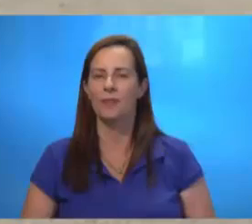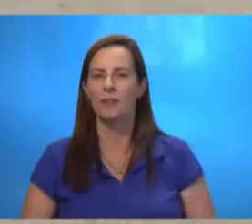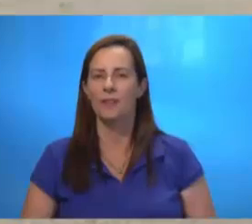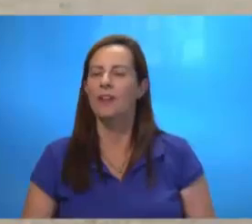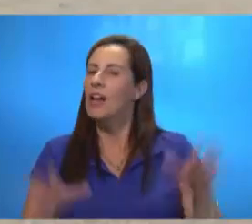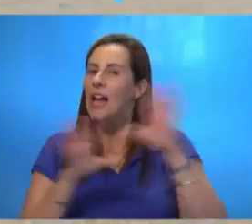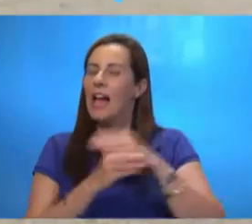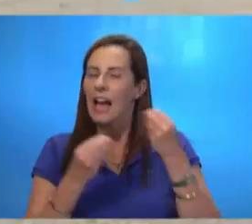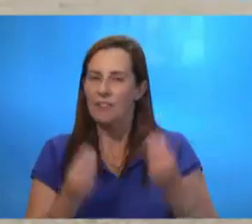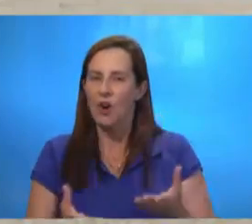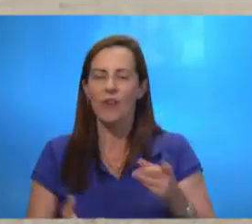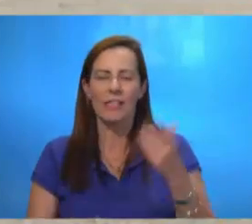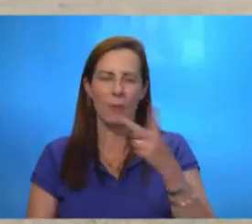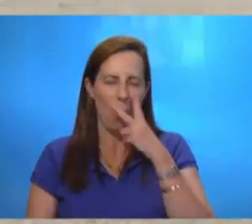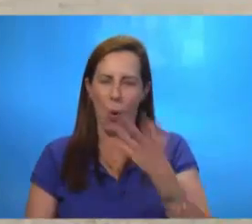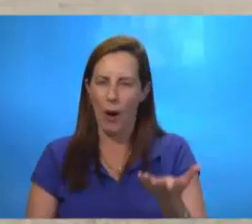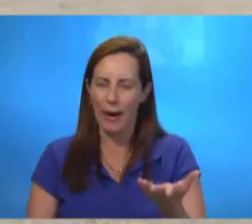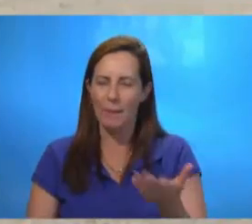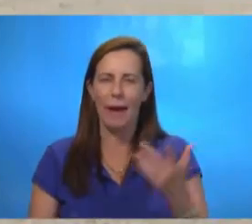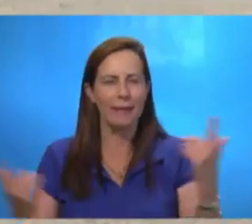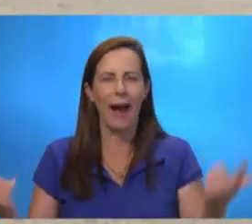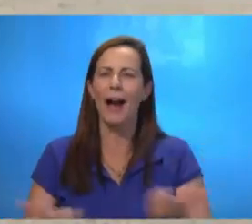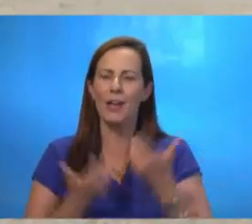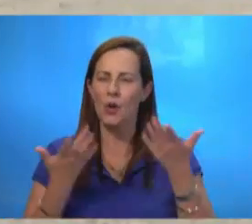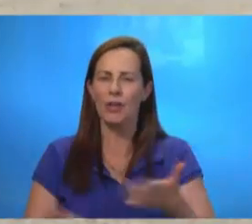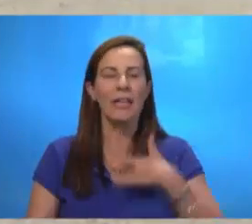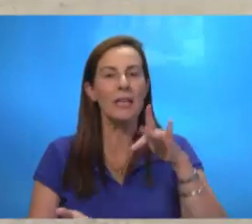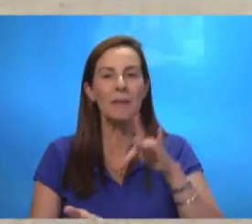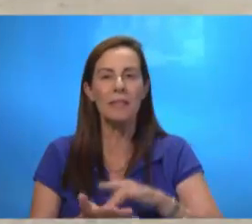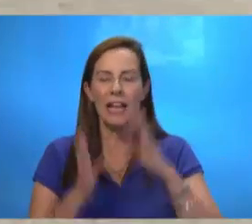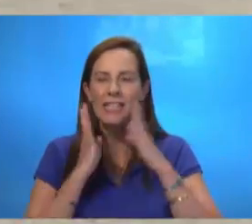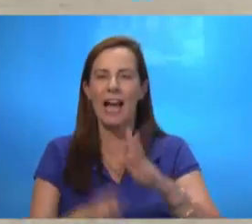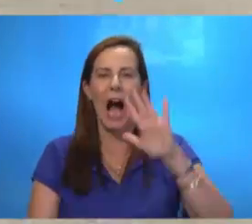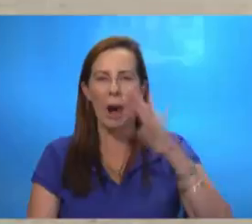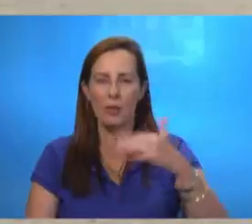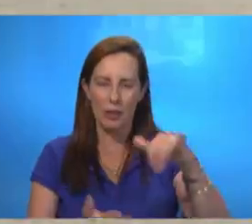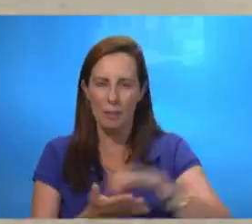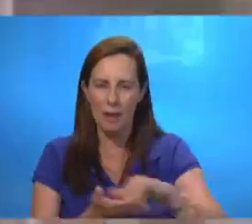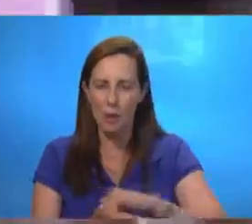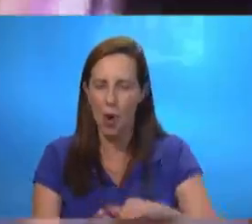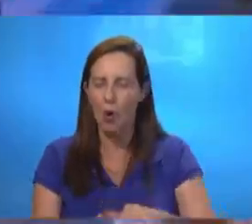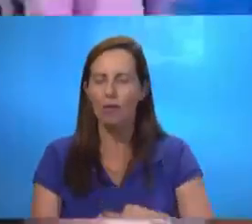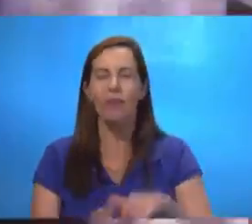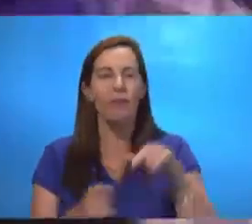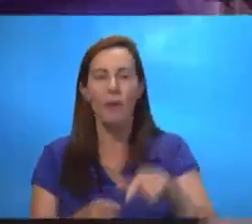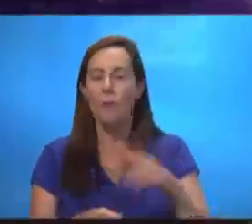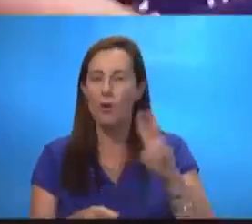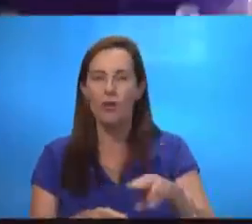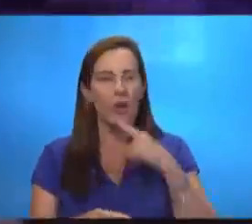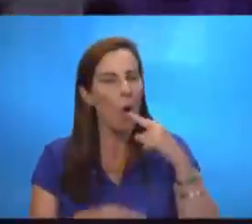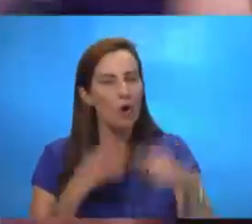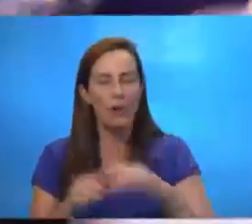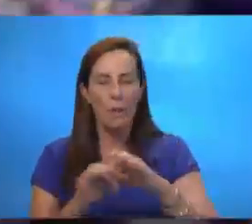ערב טוב גאולה, אז אתם רואים מאחוריי את החגיגות כאן, אני נמצאת על הסדרה החמישית במנהטן, וכאן מתקיים כל שנה